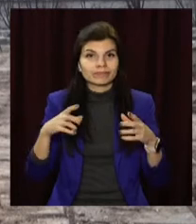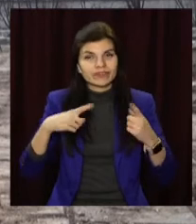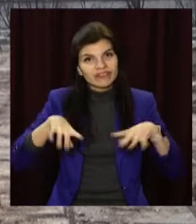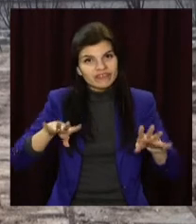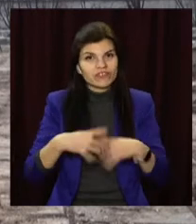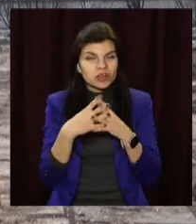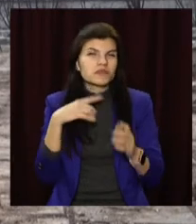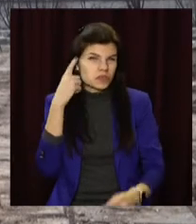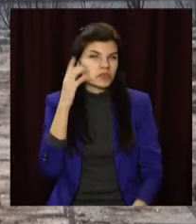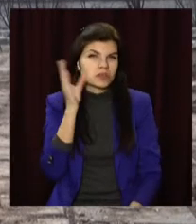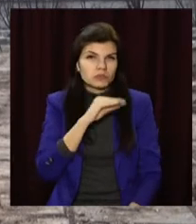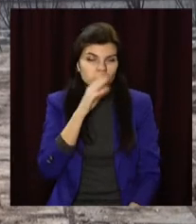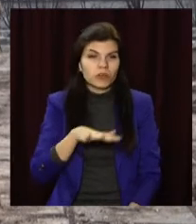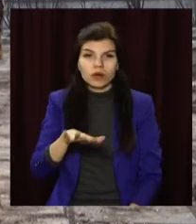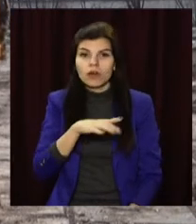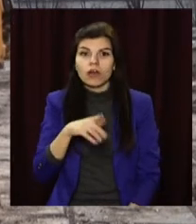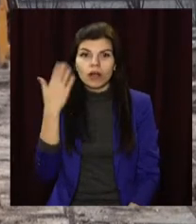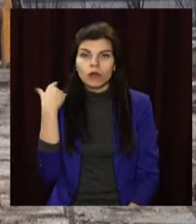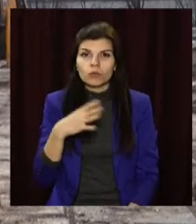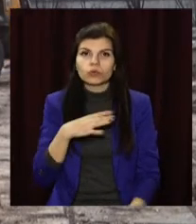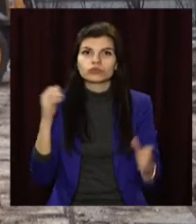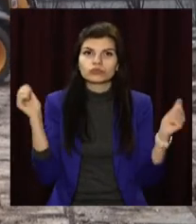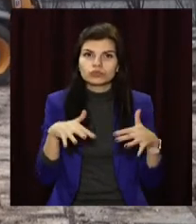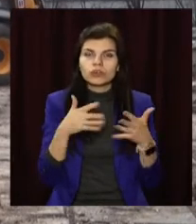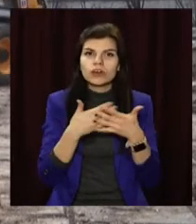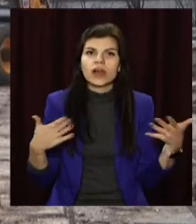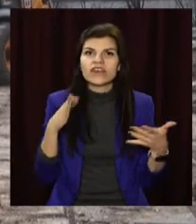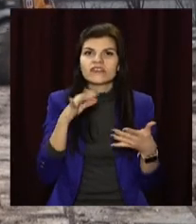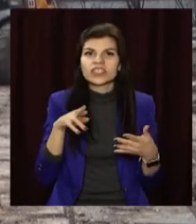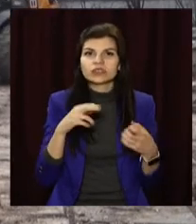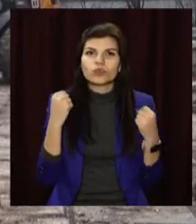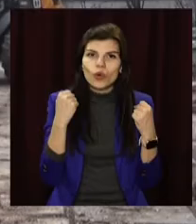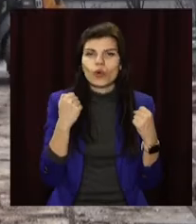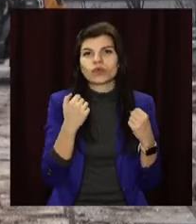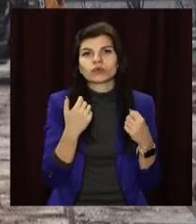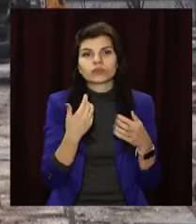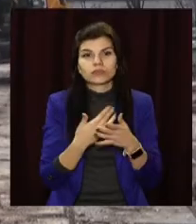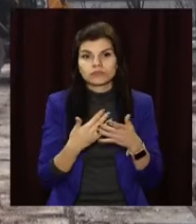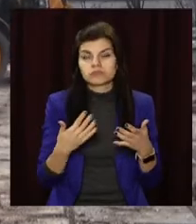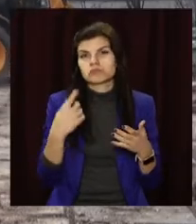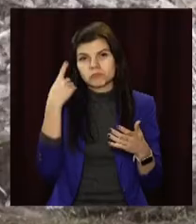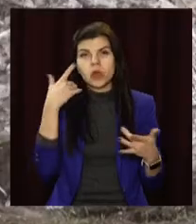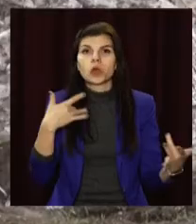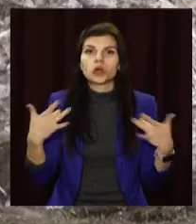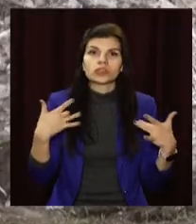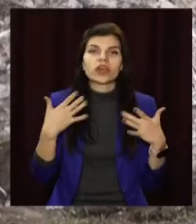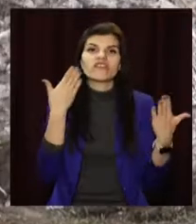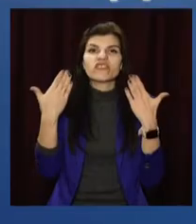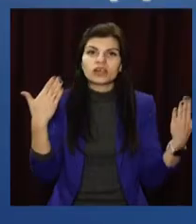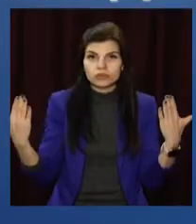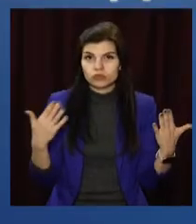майже 30 років був місцем проведення змагань з різних видів спорту, масштабних театралізованих постановок, концертів та